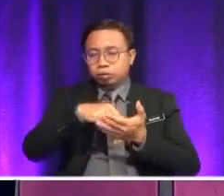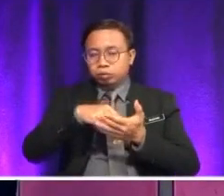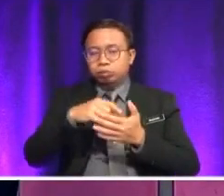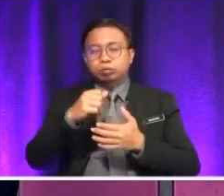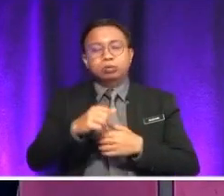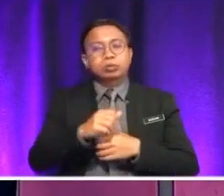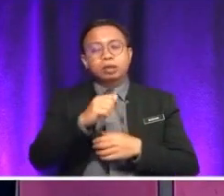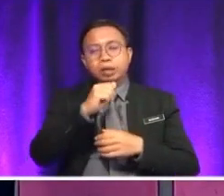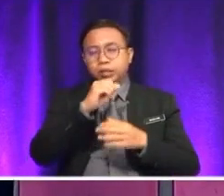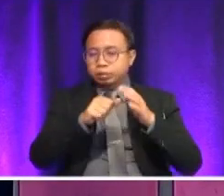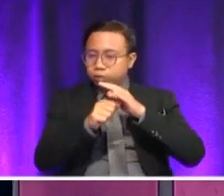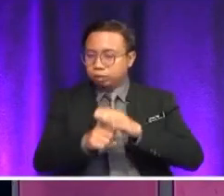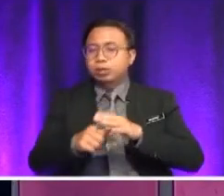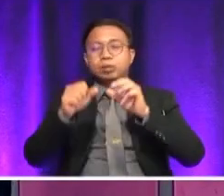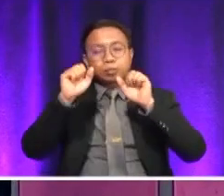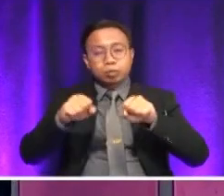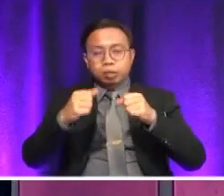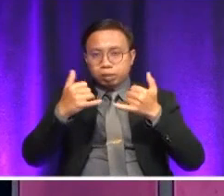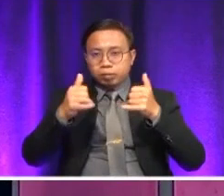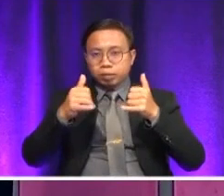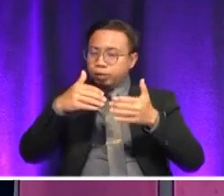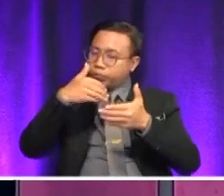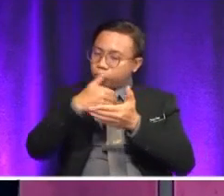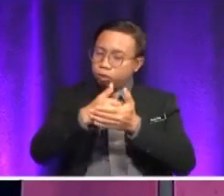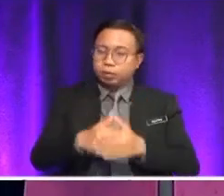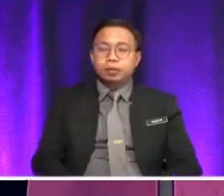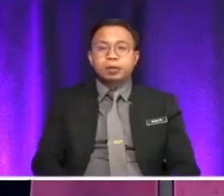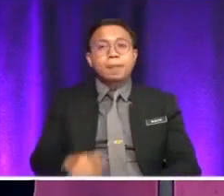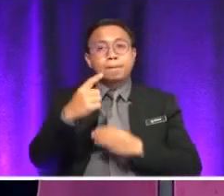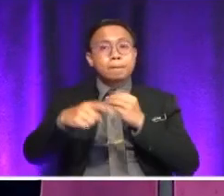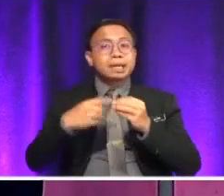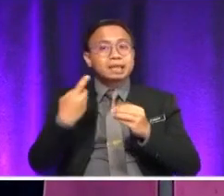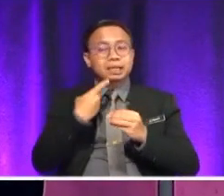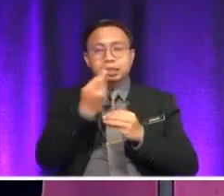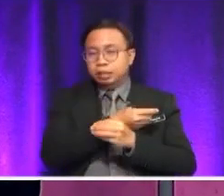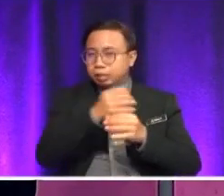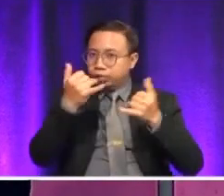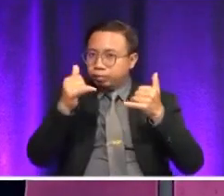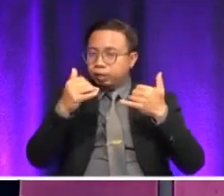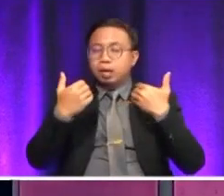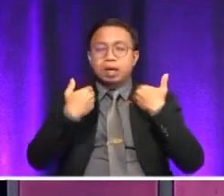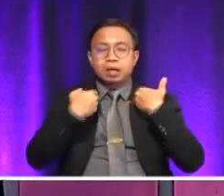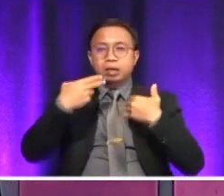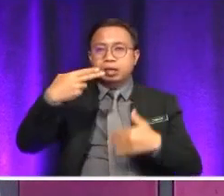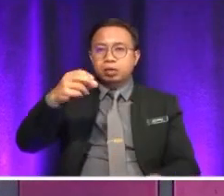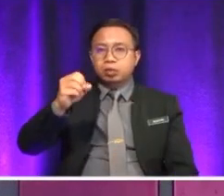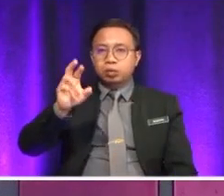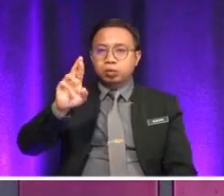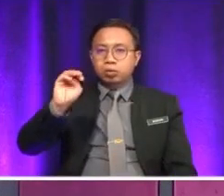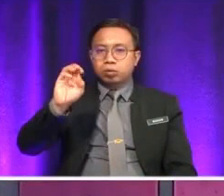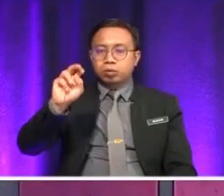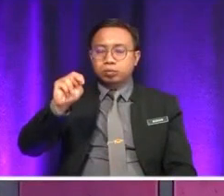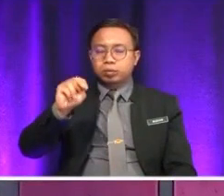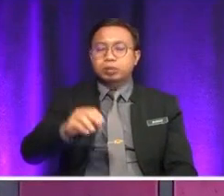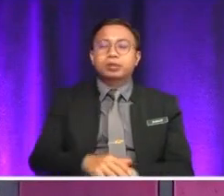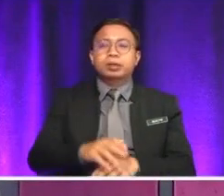bola. Boleh kita main bola, tiba sebenarnya bila kita bermain, okay, ada keluar satu hormon dipanggil endorfin. Betul?